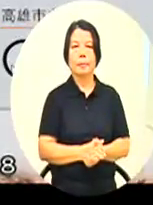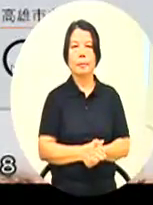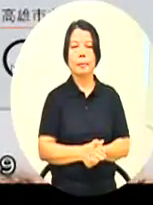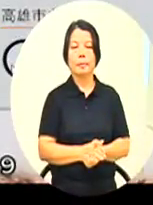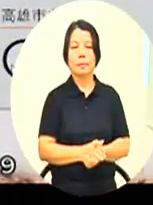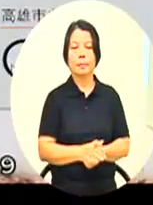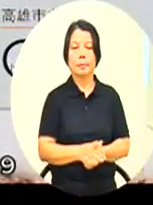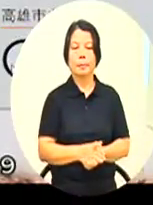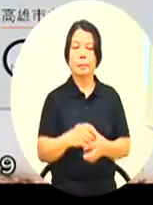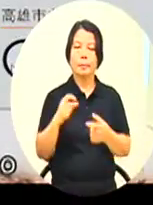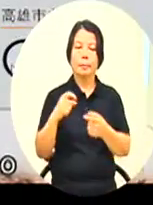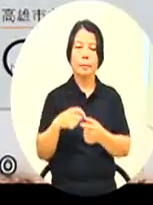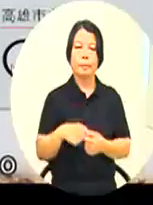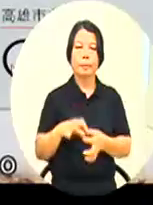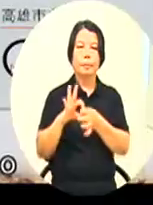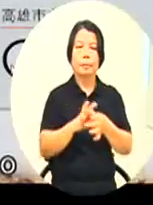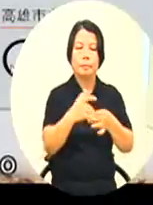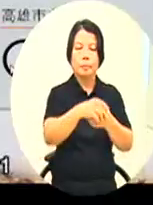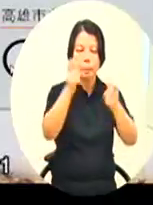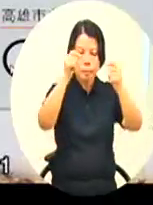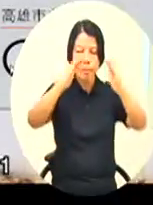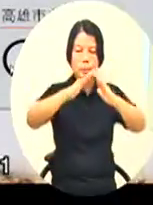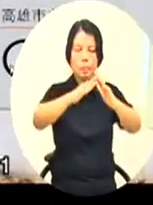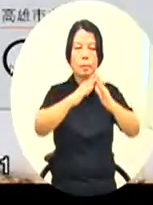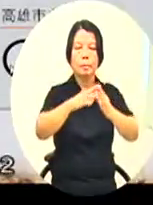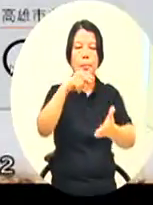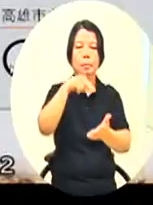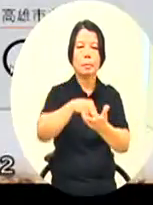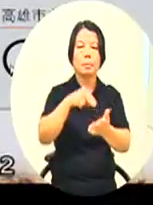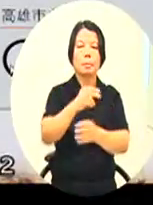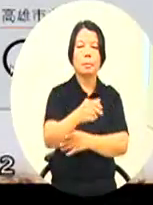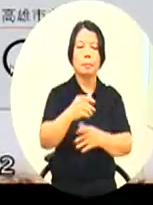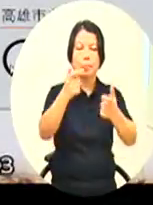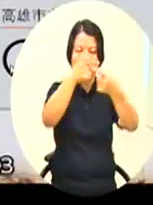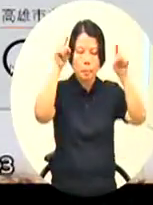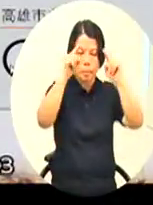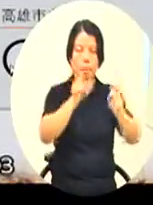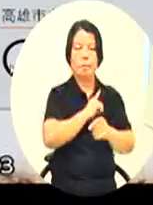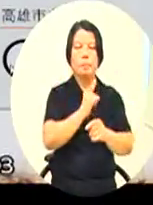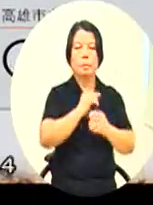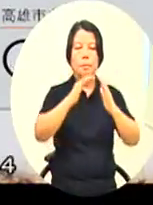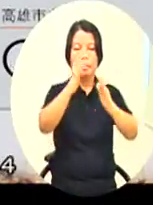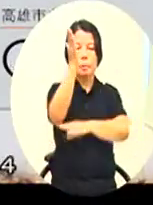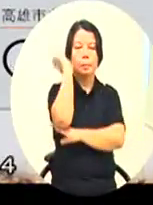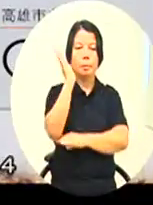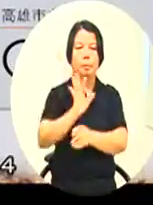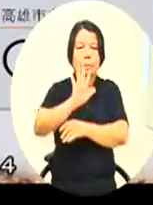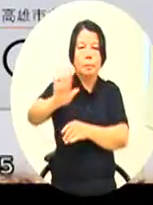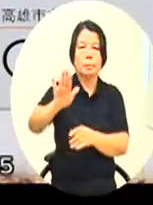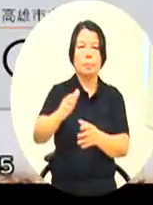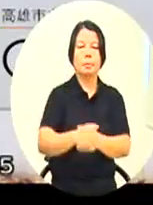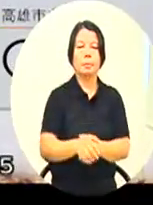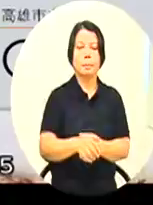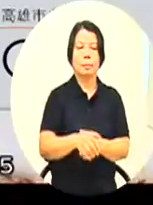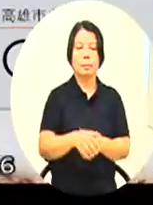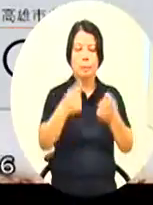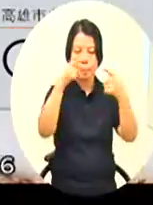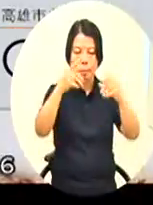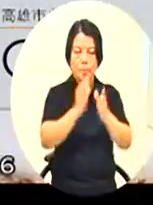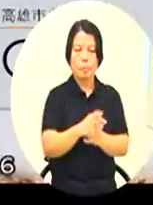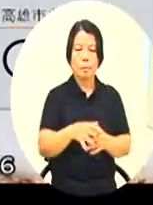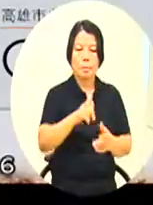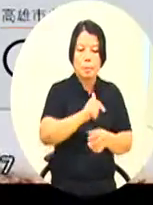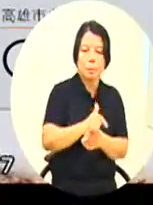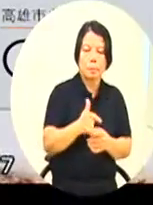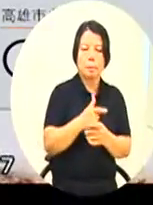那因为呢哈，高雄市立空中大学其实是自己的大学，市府的自己的大学。那在这么少的人力资源